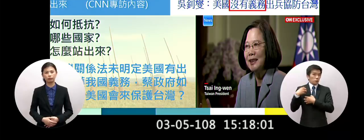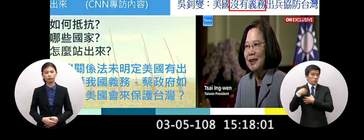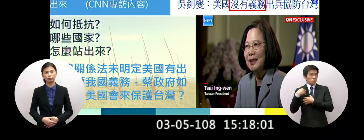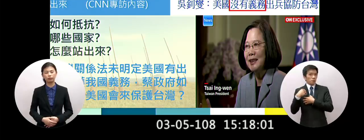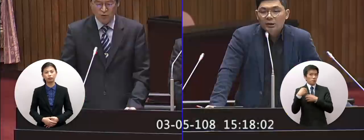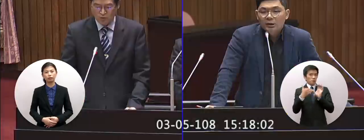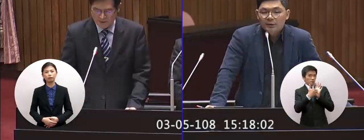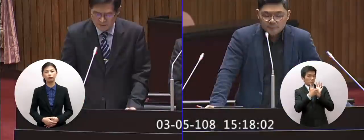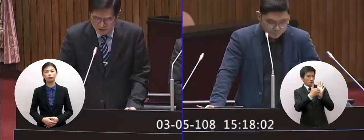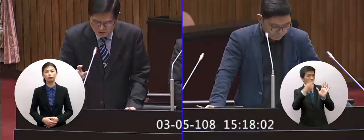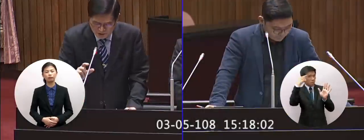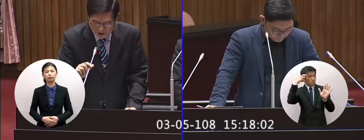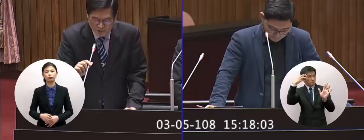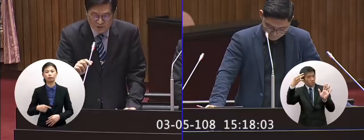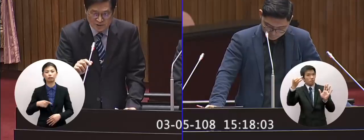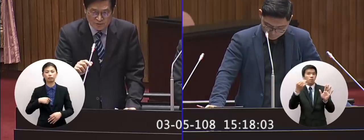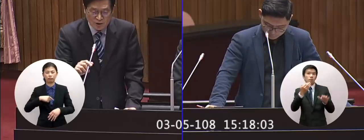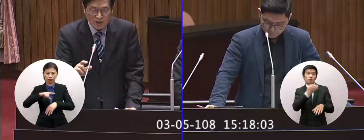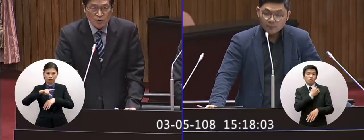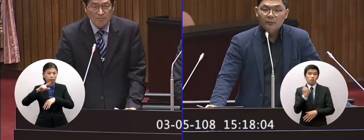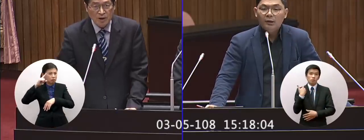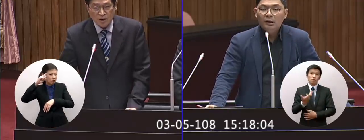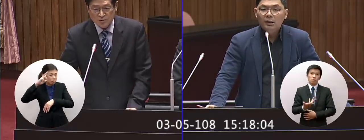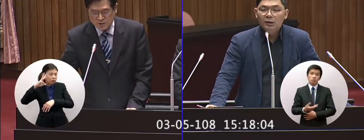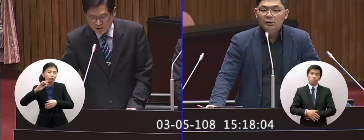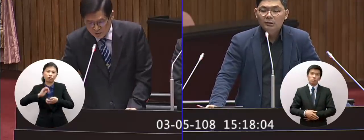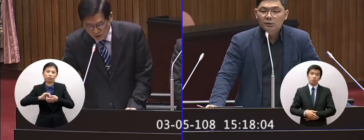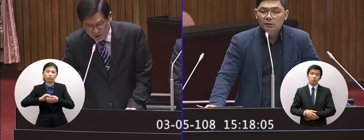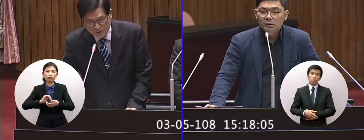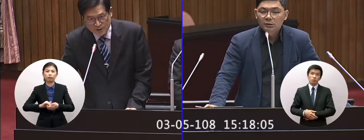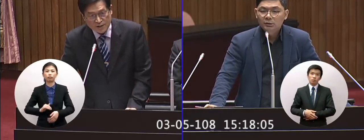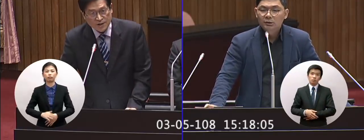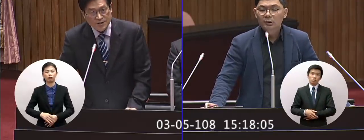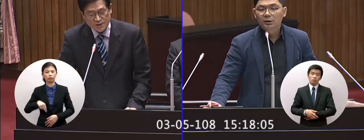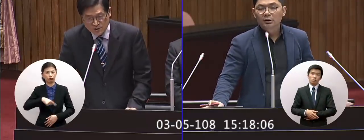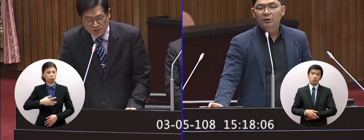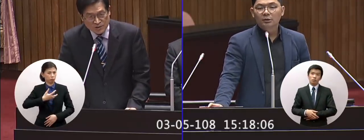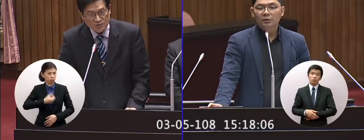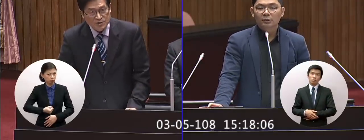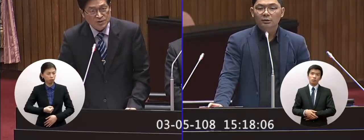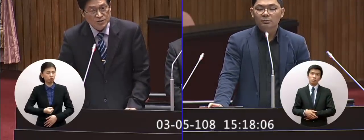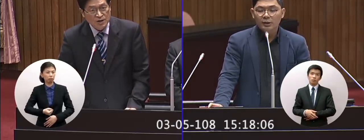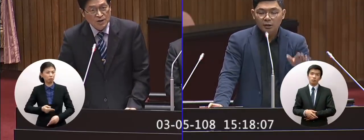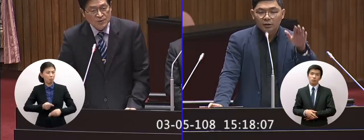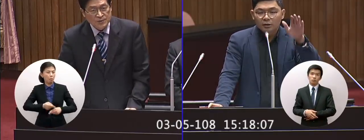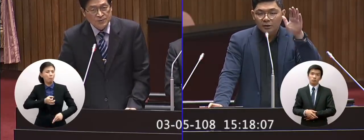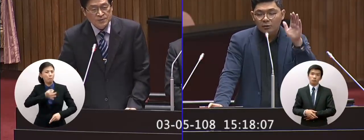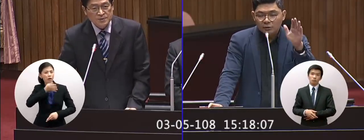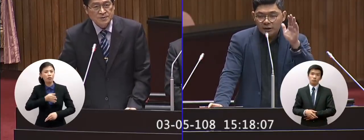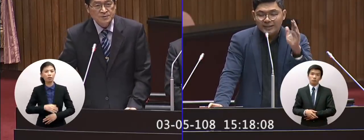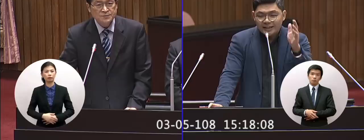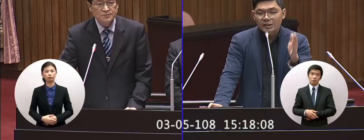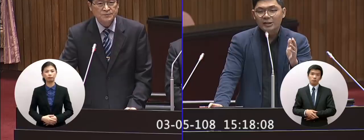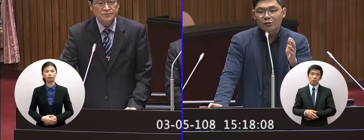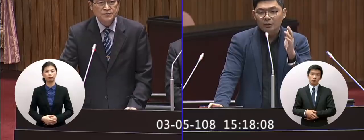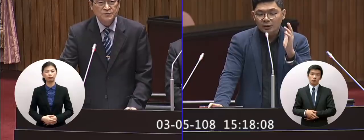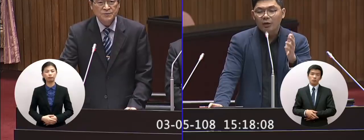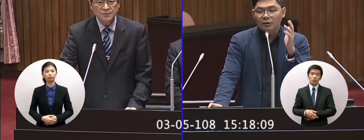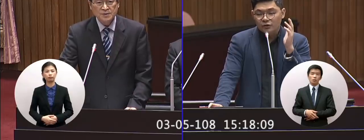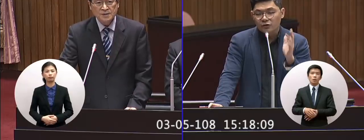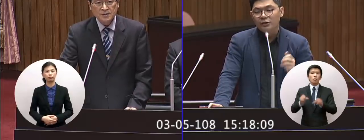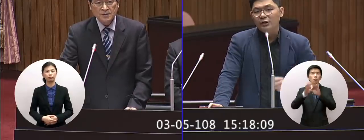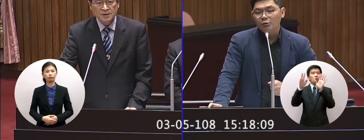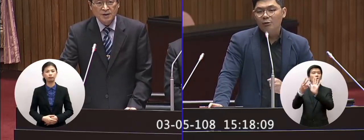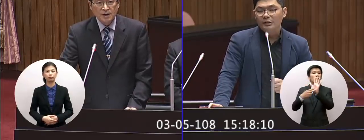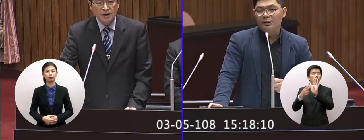天？ 我们没有时间的问题，我跟委员报告，这是一个决心跟一个信心的问题。 不是，那大家知道说